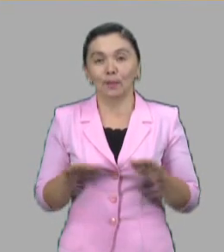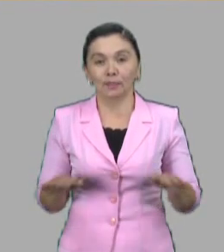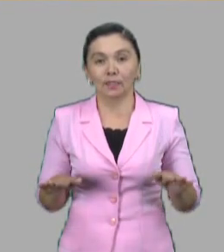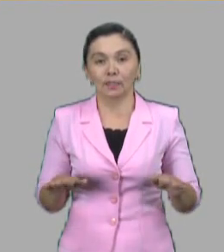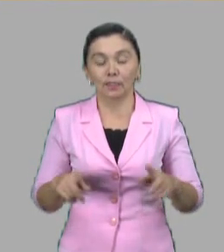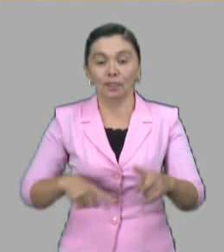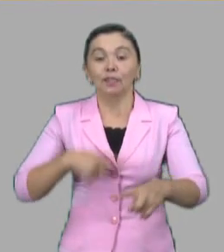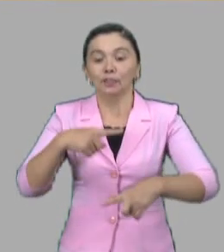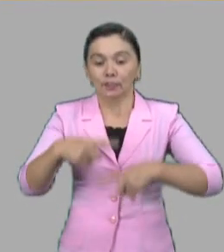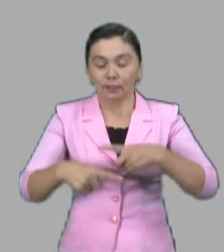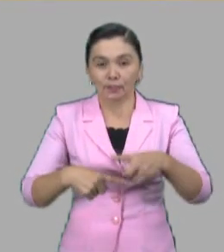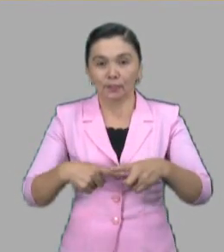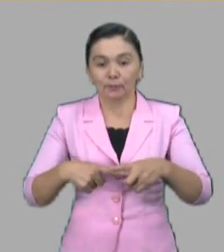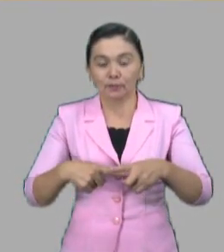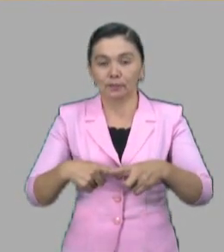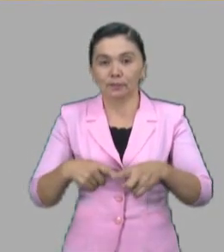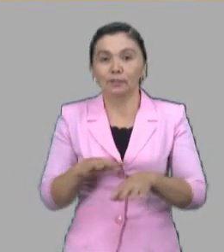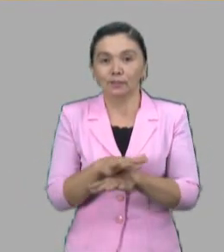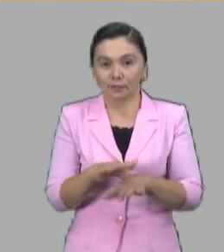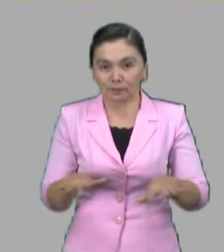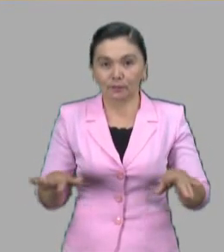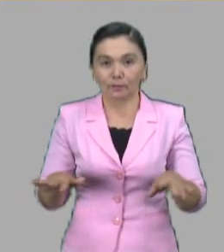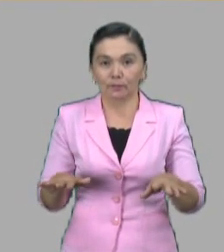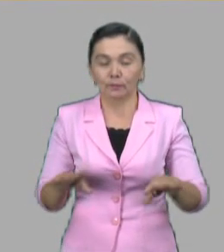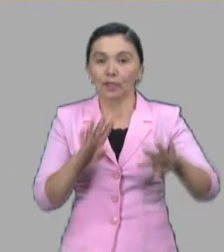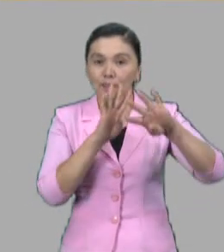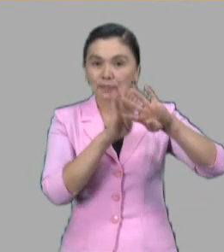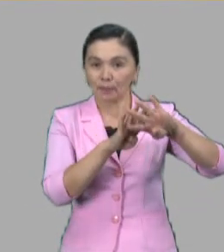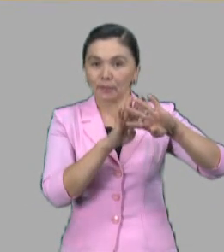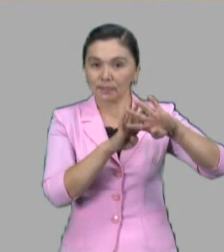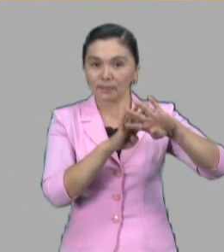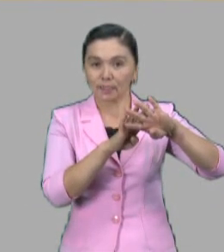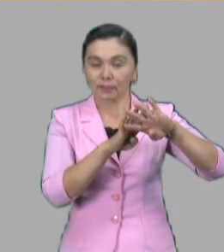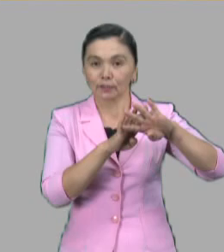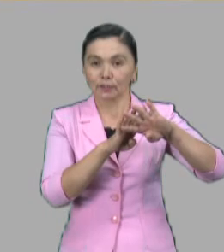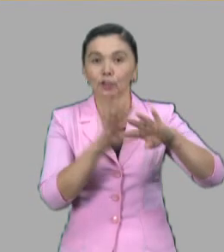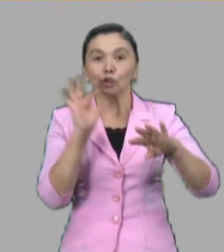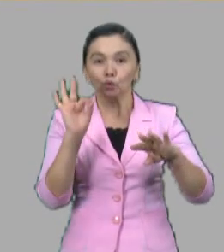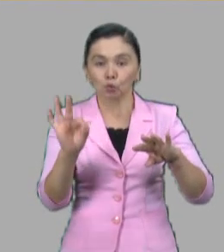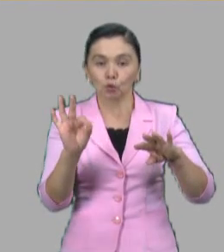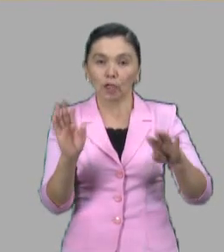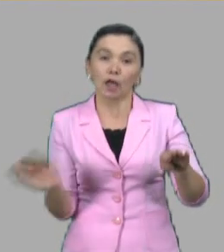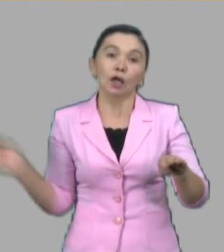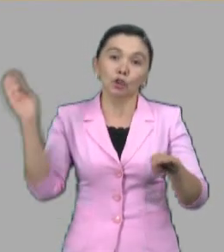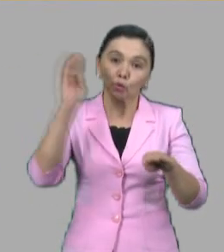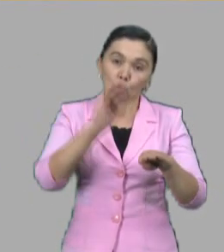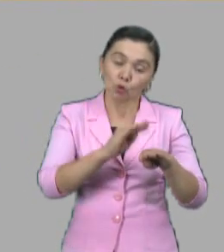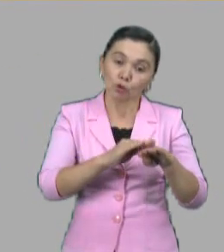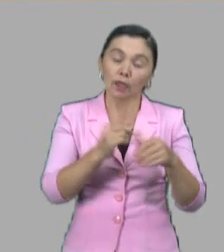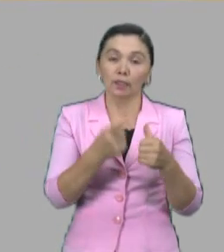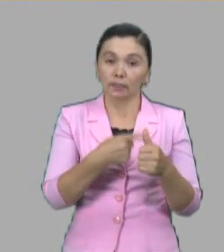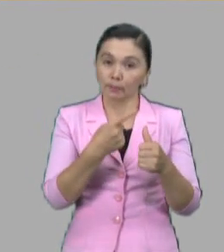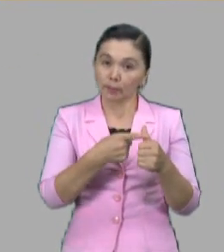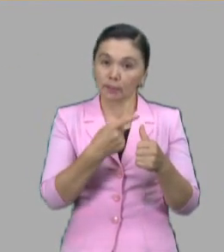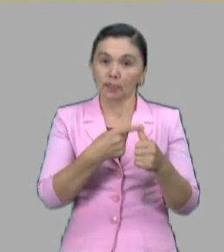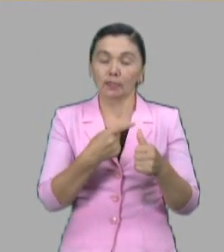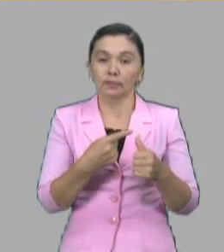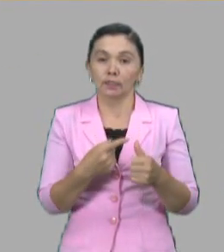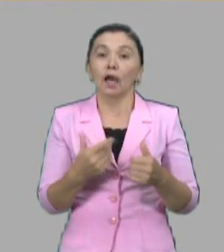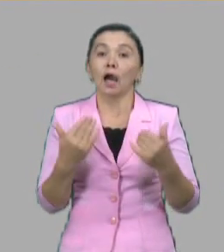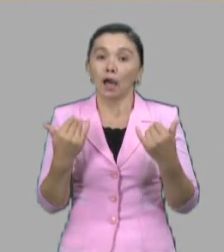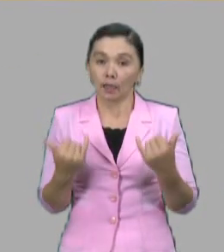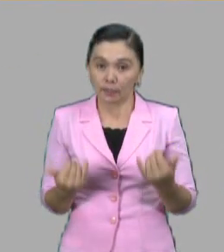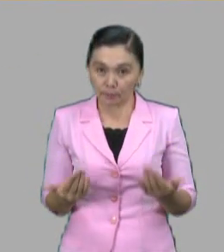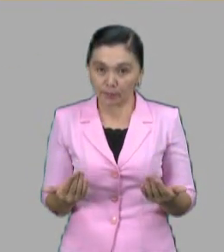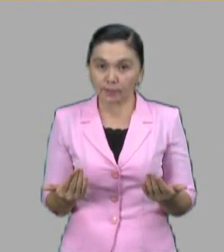Балдар, кийинки биздин кадамыбыз таблицаны туура толуктагыла деп аталат.